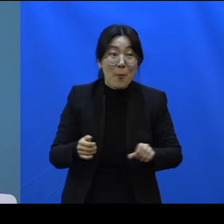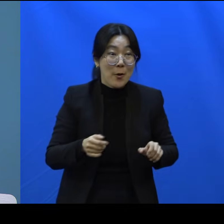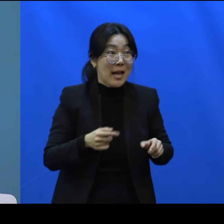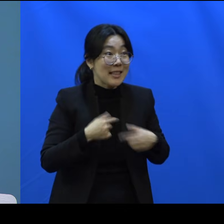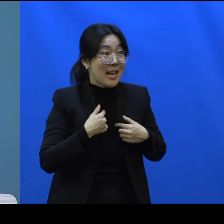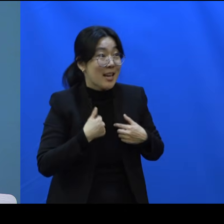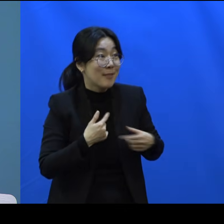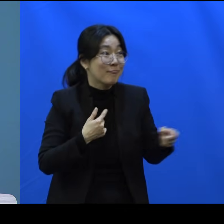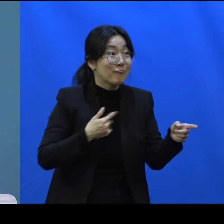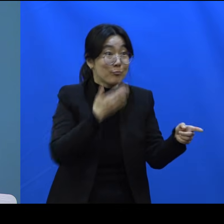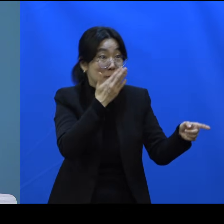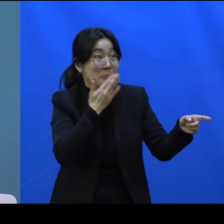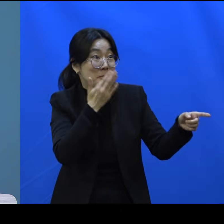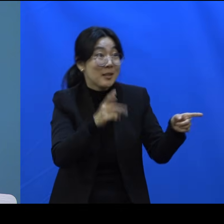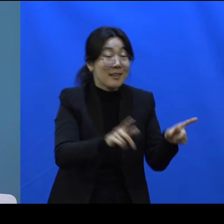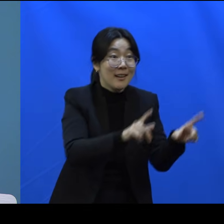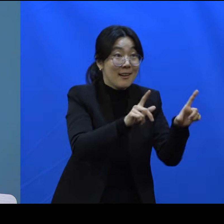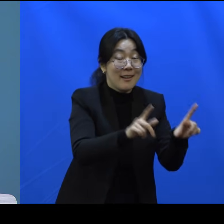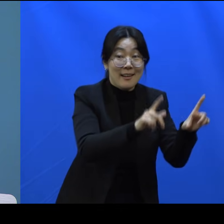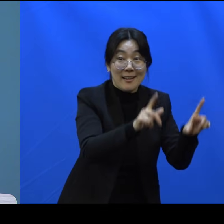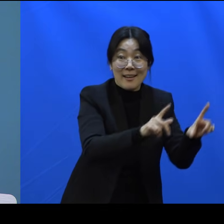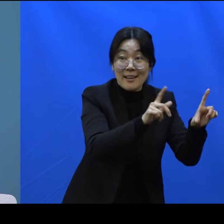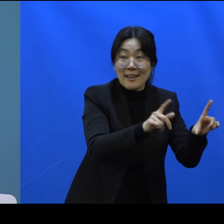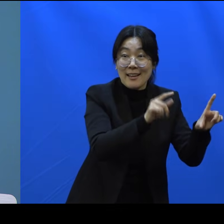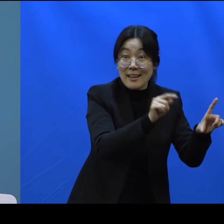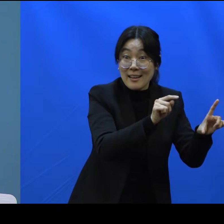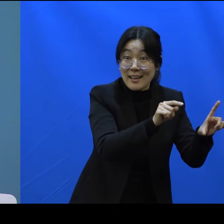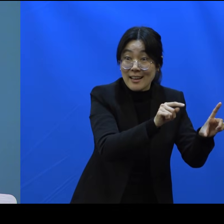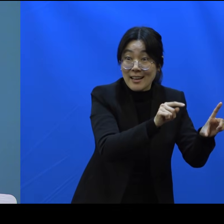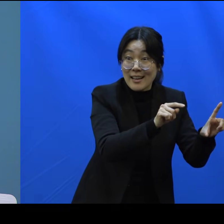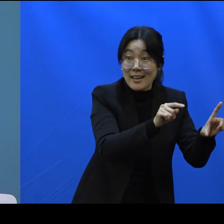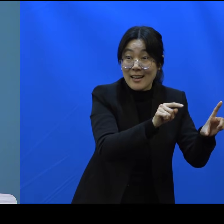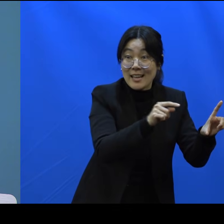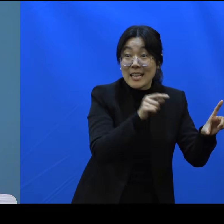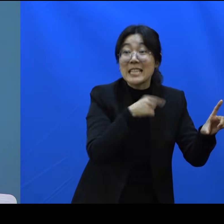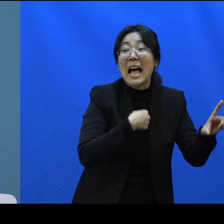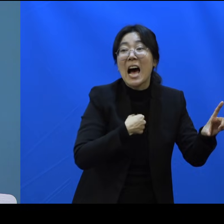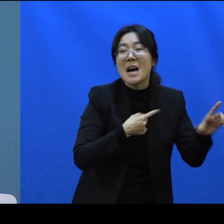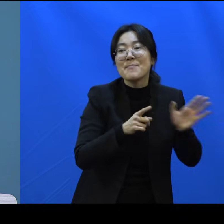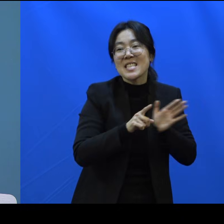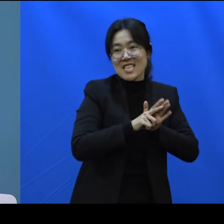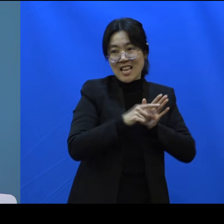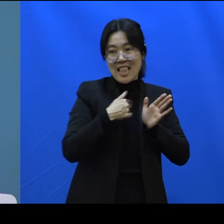모를까요? 자기의 능력을 과신하기 때문에.